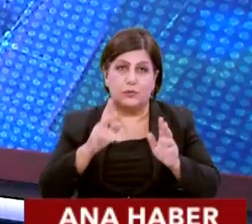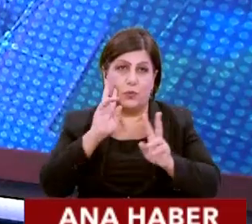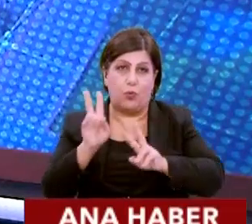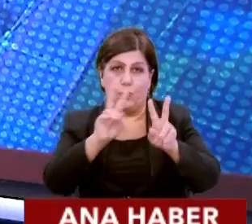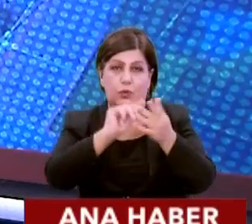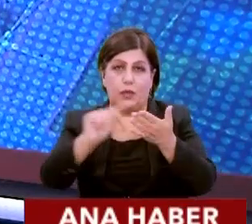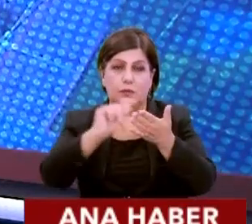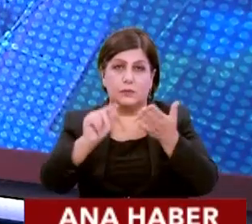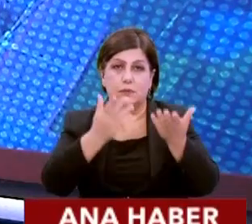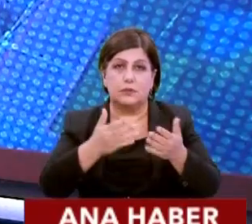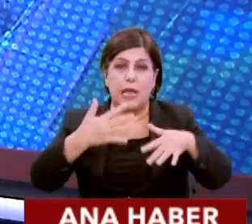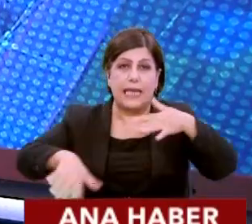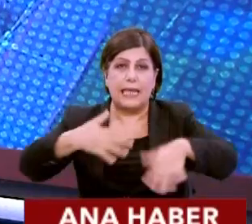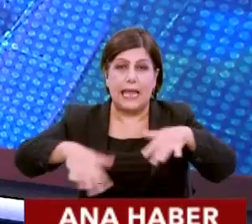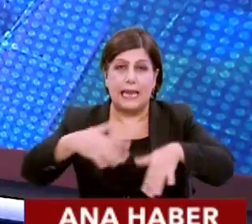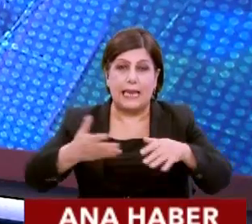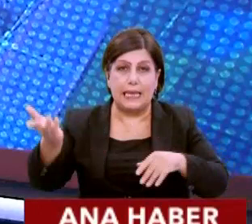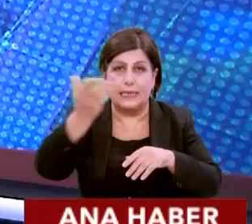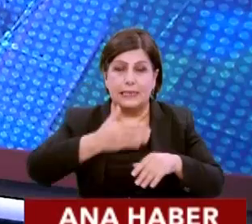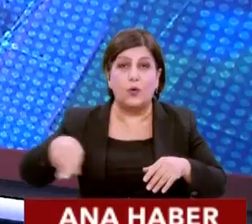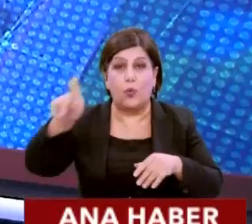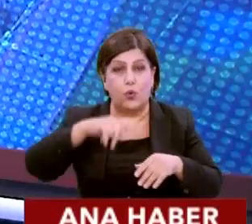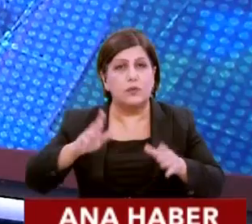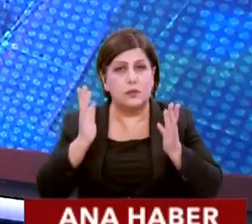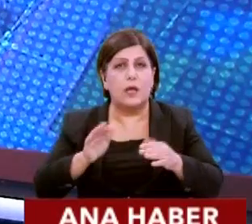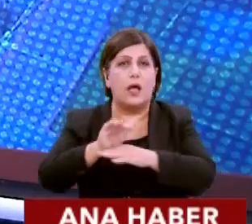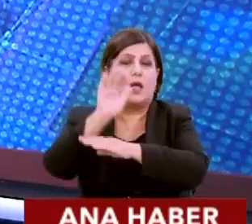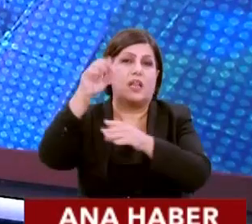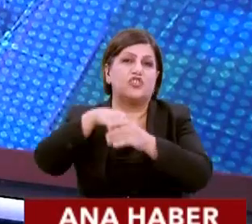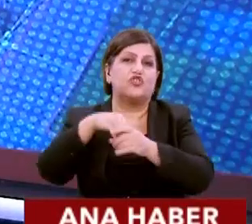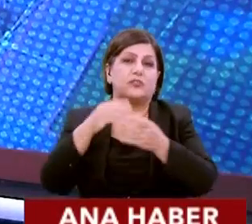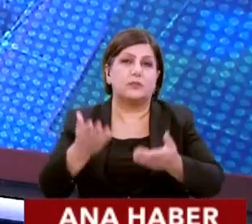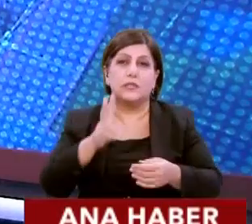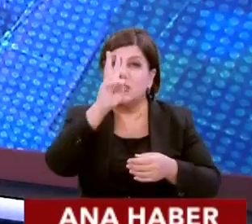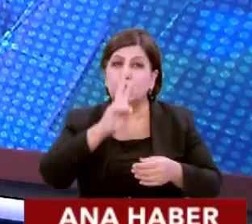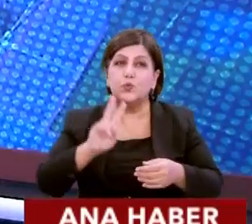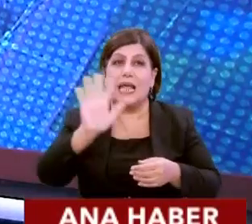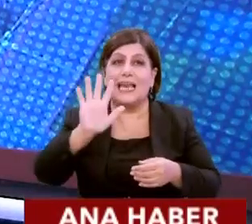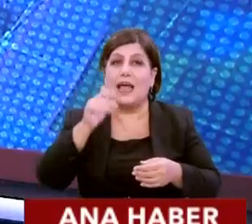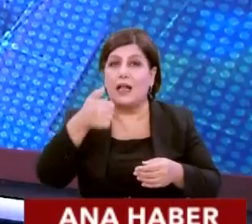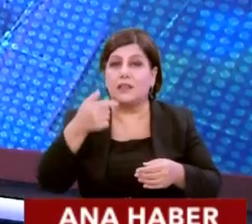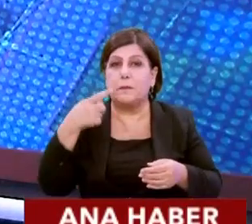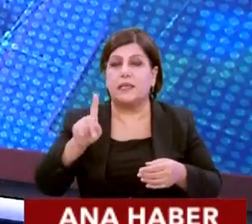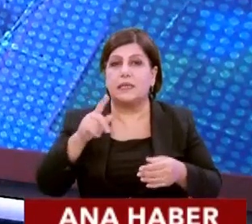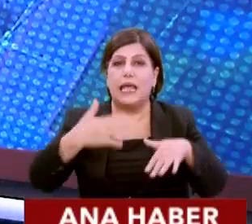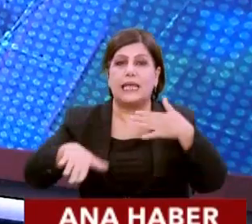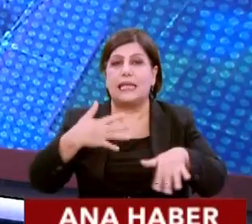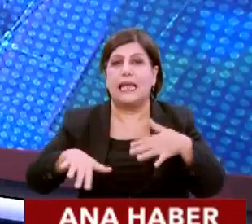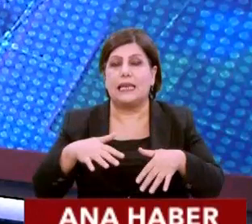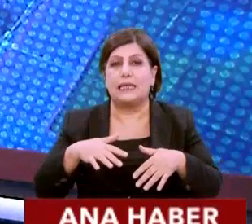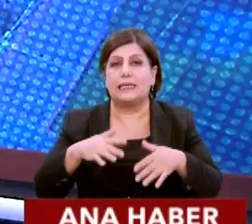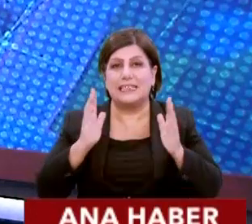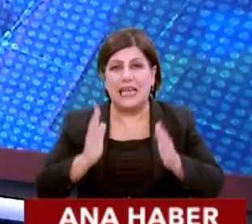yitiriyor engelliler onlar onlar da hayatın içinde 256 bin engelli